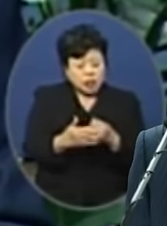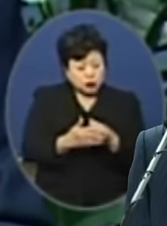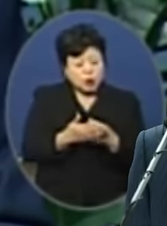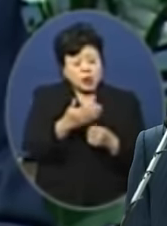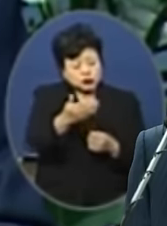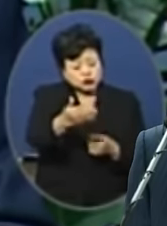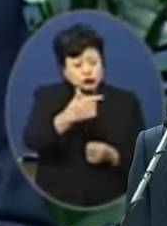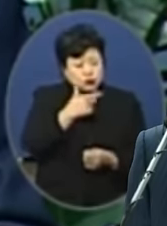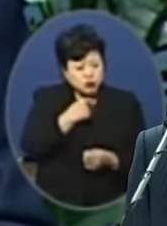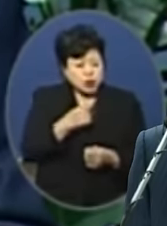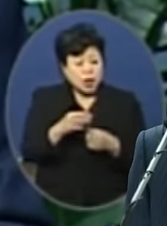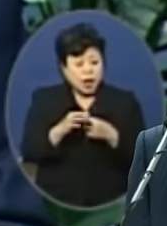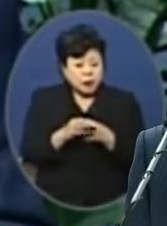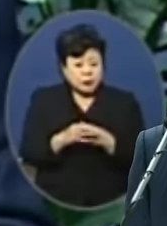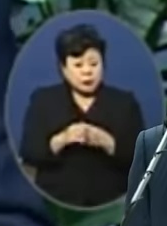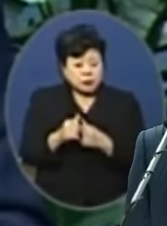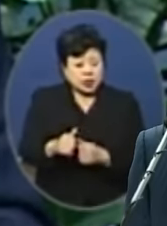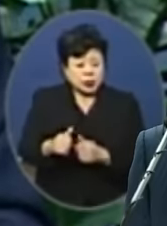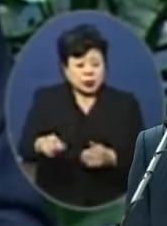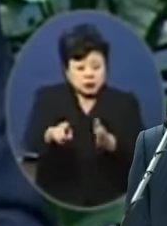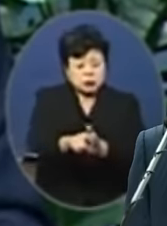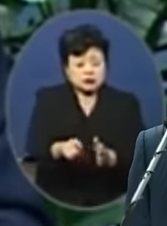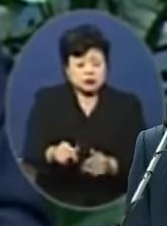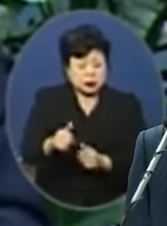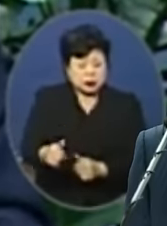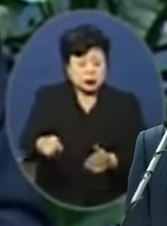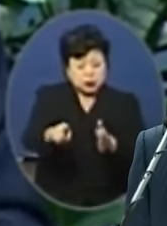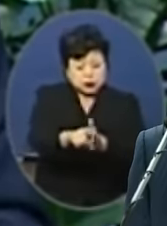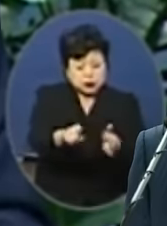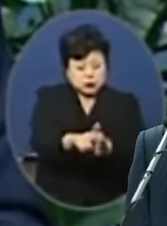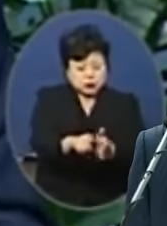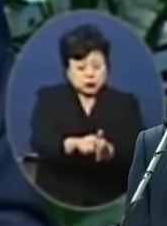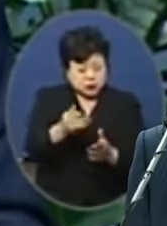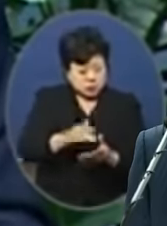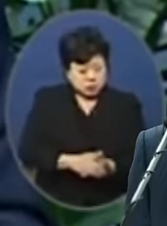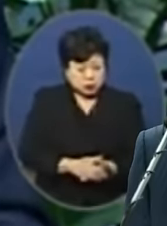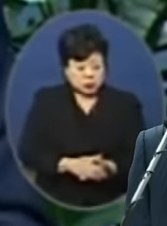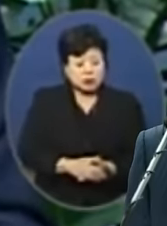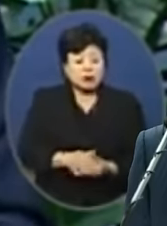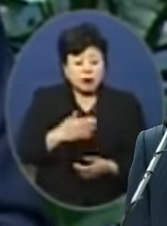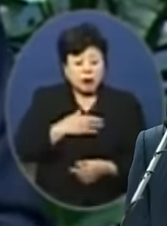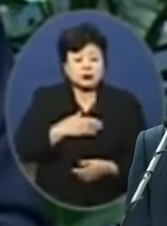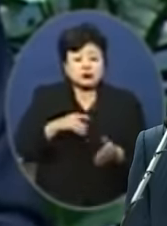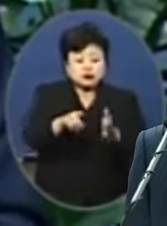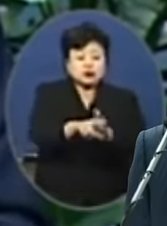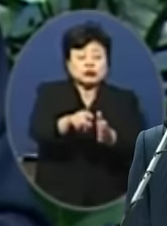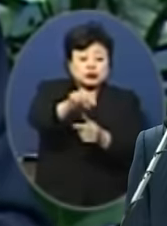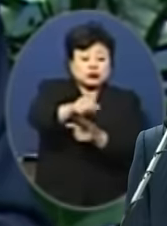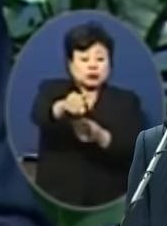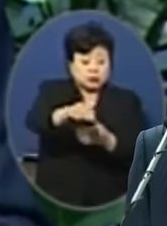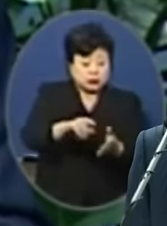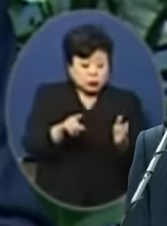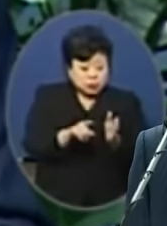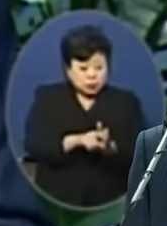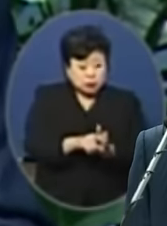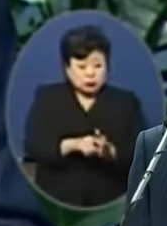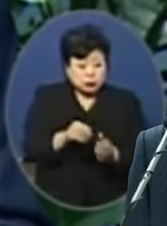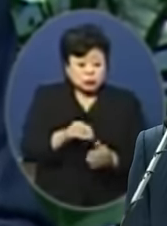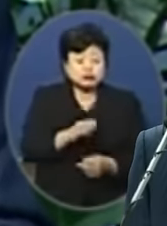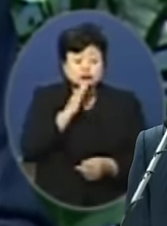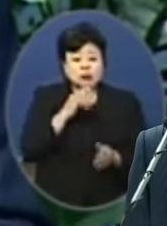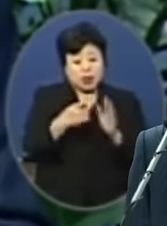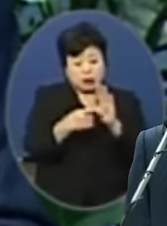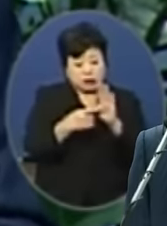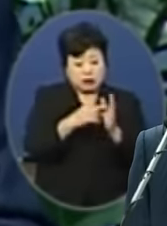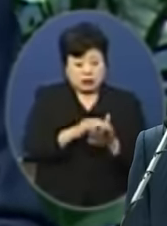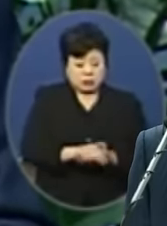도와주기를 원하신다면 따라다니면서 믿습니다 믿습니다 할 수 있습니다. 뭐냐 믿어라 믿어라. 믿음이 실제적인 것이 되는